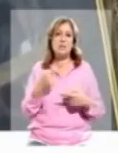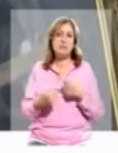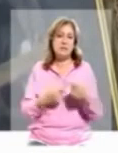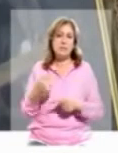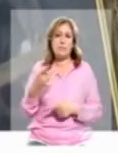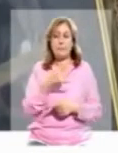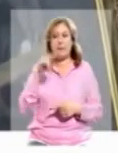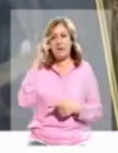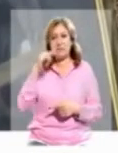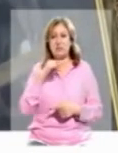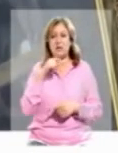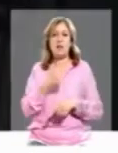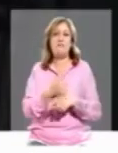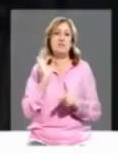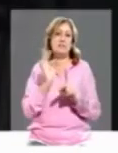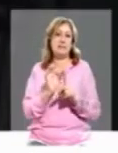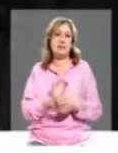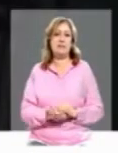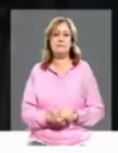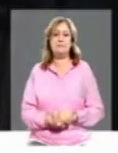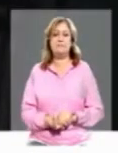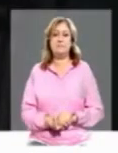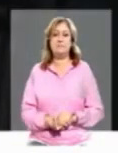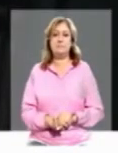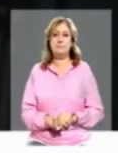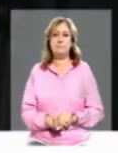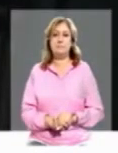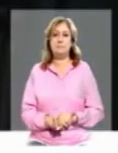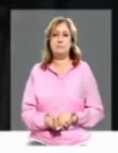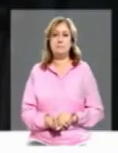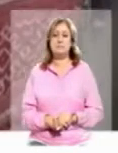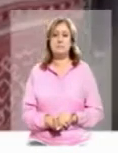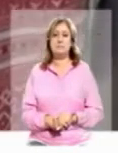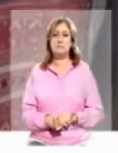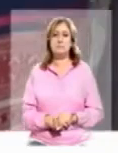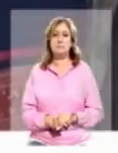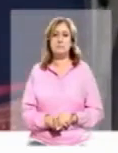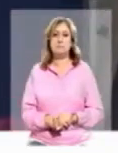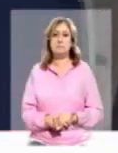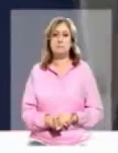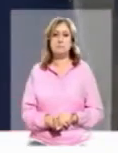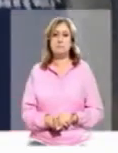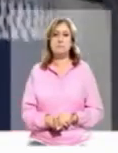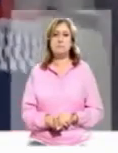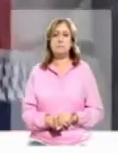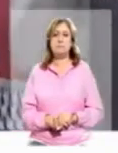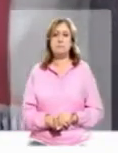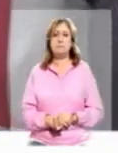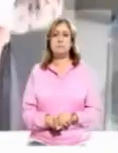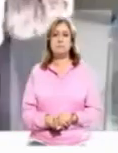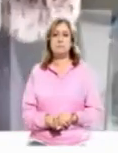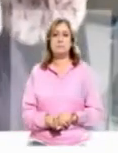наследия регионов Казахстана – главная цель. Виктория Шарнина, Александра Галлард, Василий Вережников при поддержке телеканала города Кокшетау.